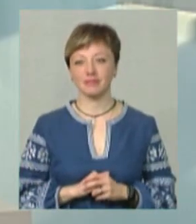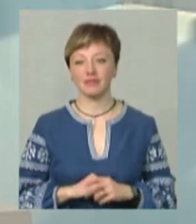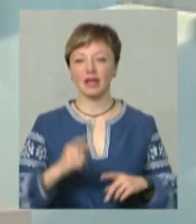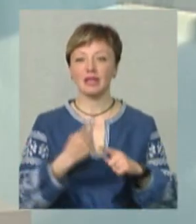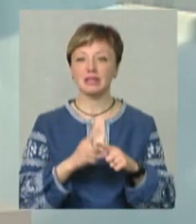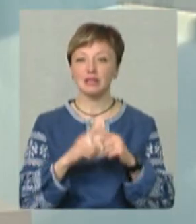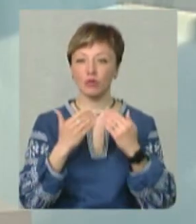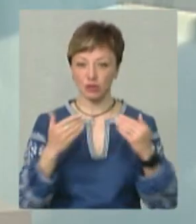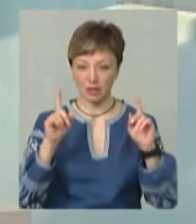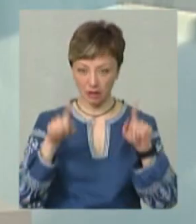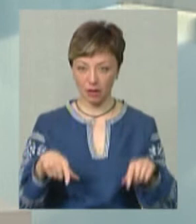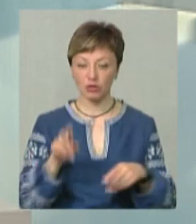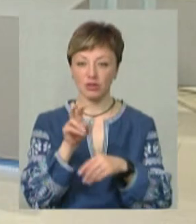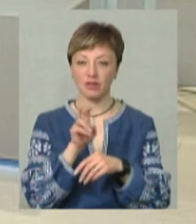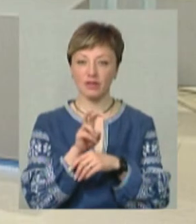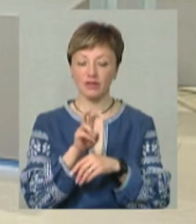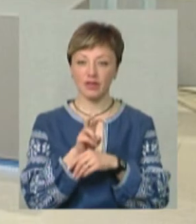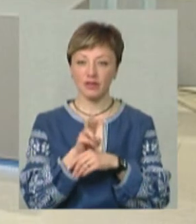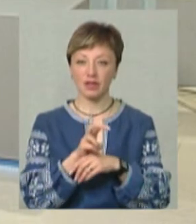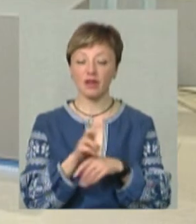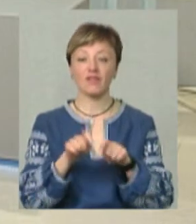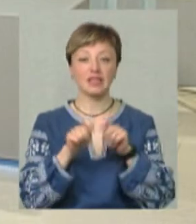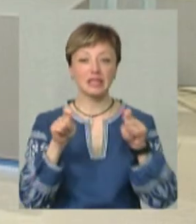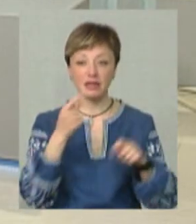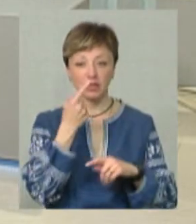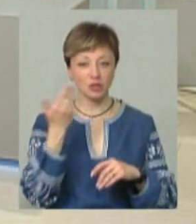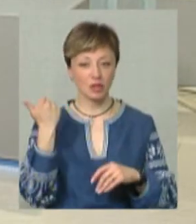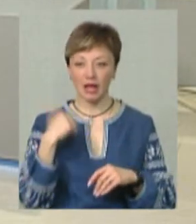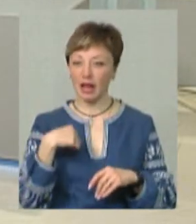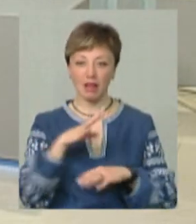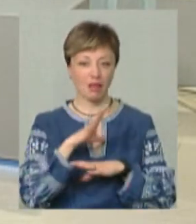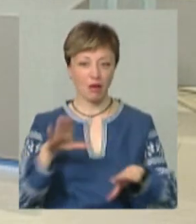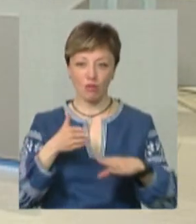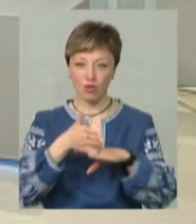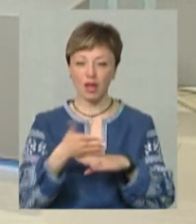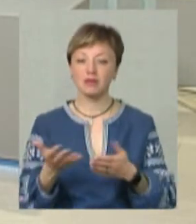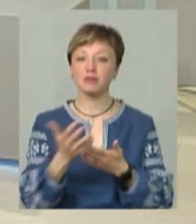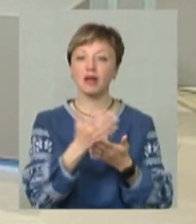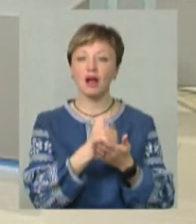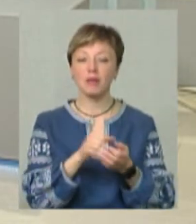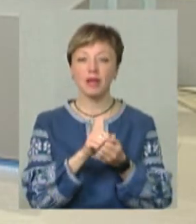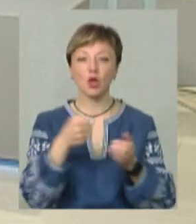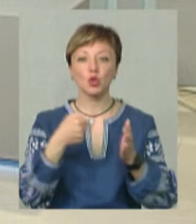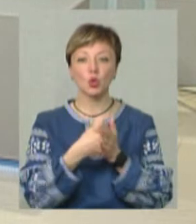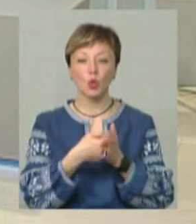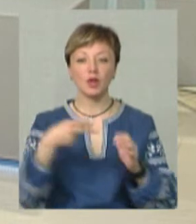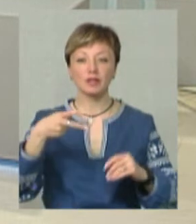Цей музей також відвідували? Оскільки він відкрився тільки нещодавно, ні, тому що збирала матеріали десь до